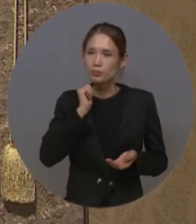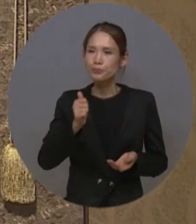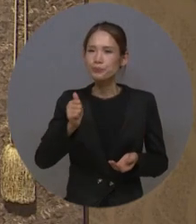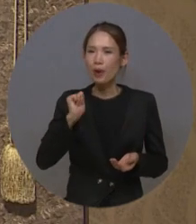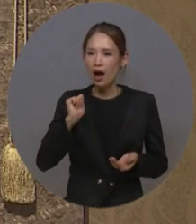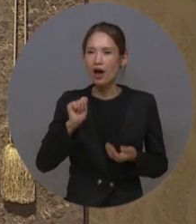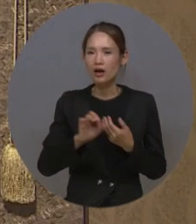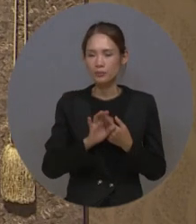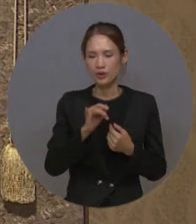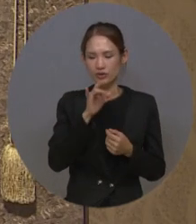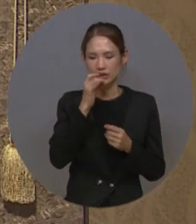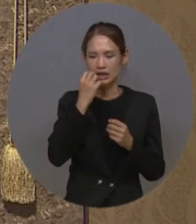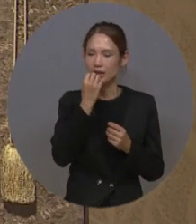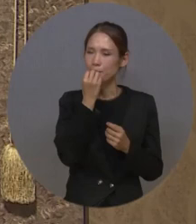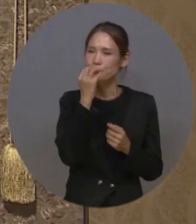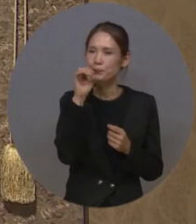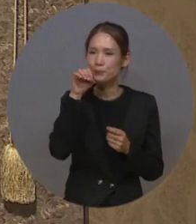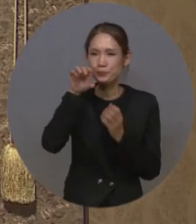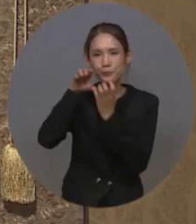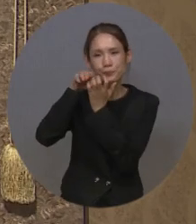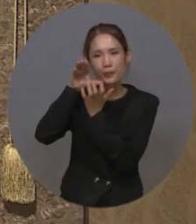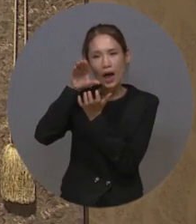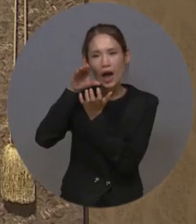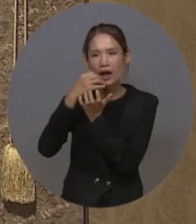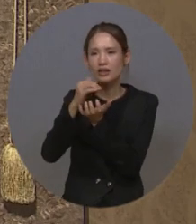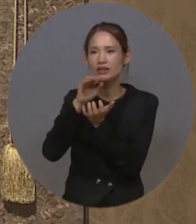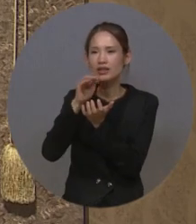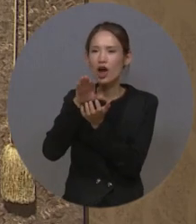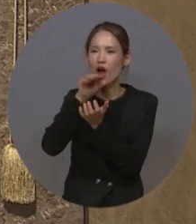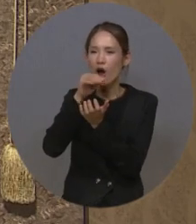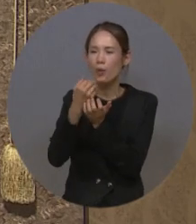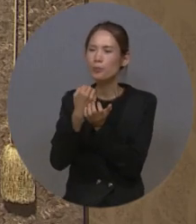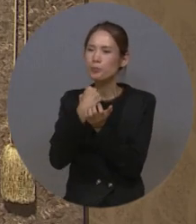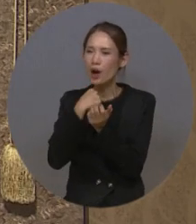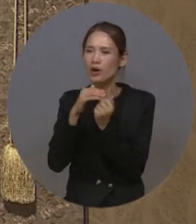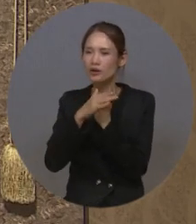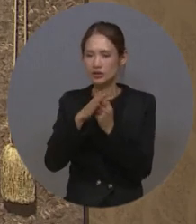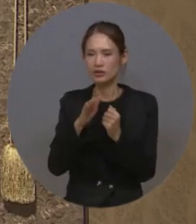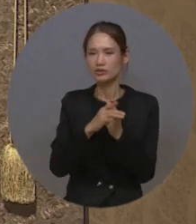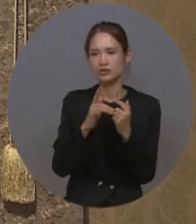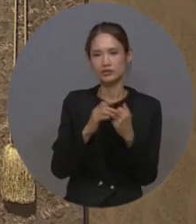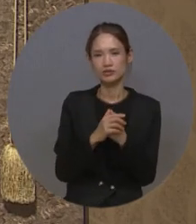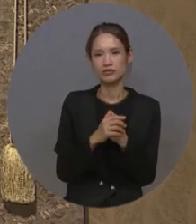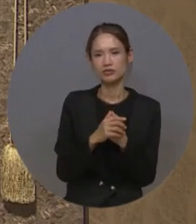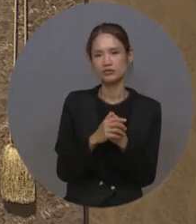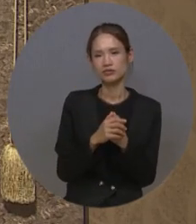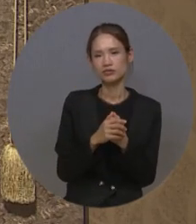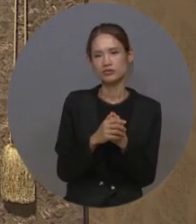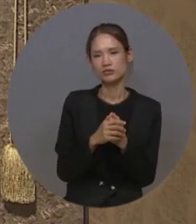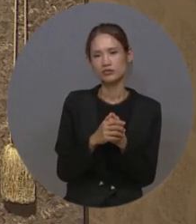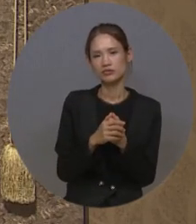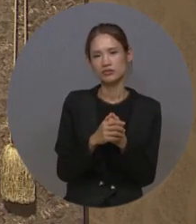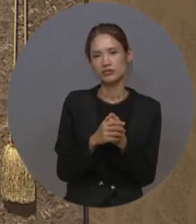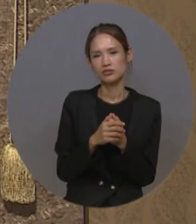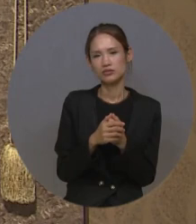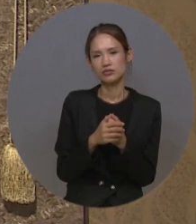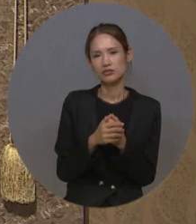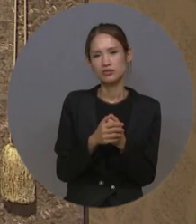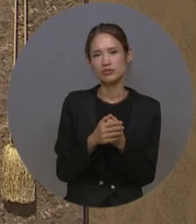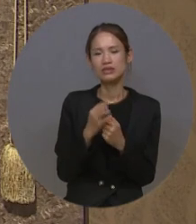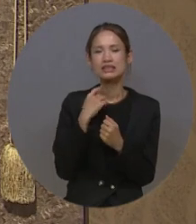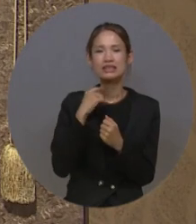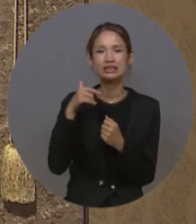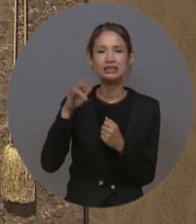입이 벌어지면서 혀가 또 기도를 더 잘 막는 상태가 돼요. 그래서